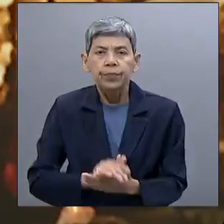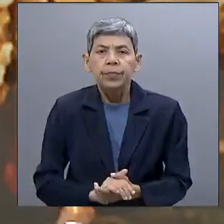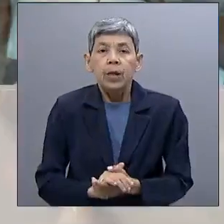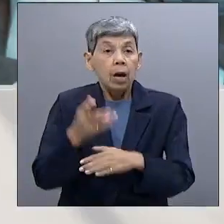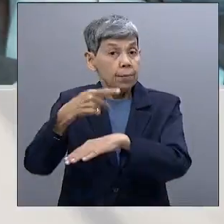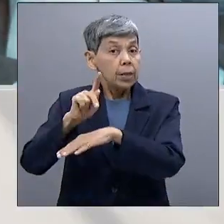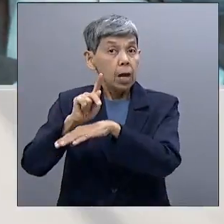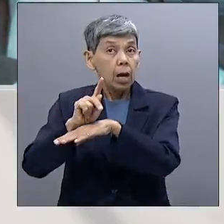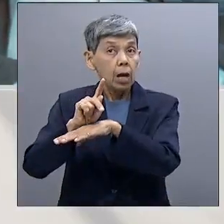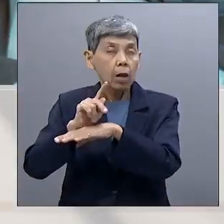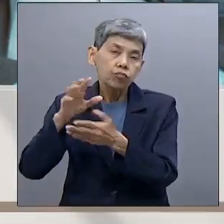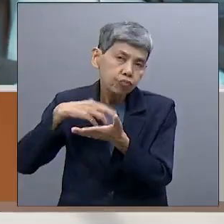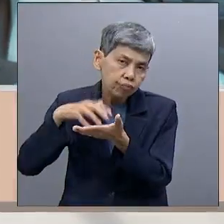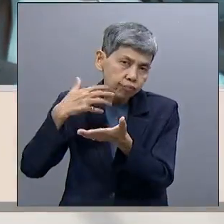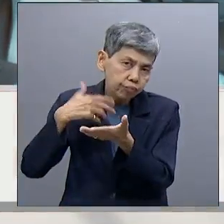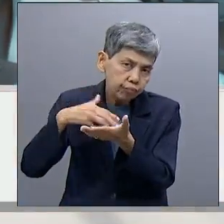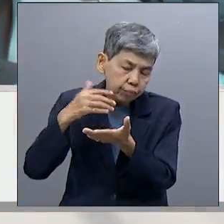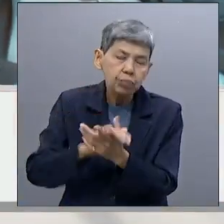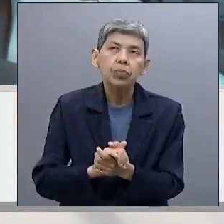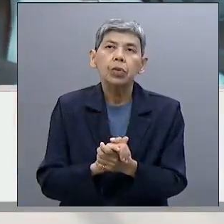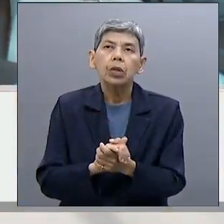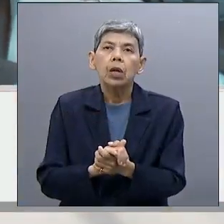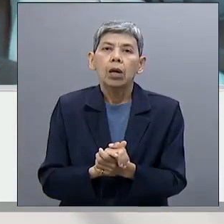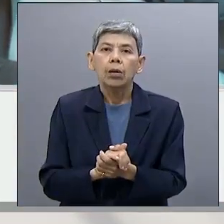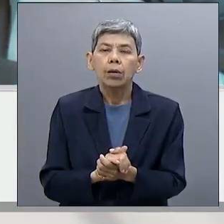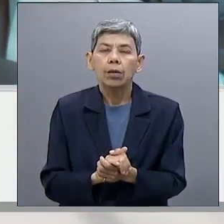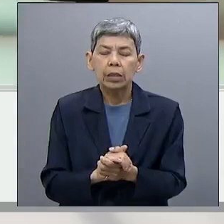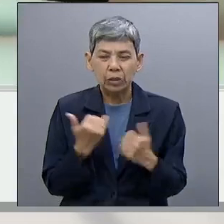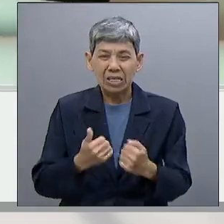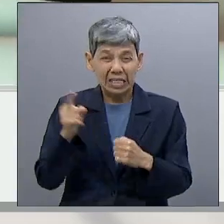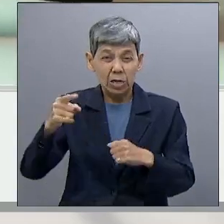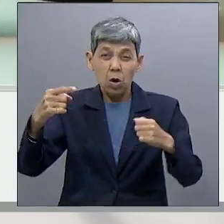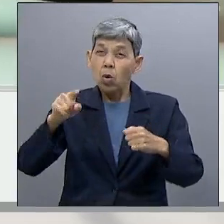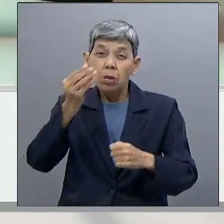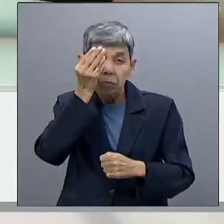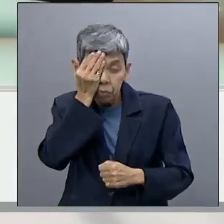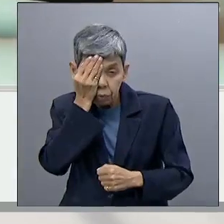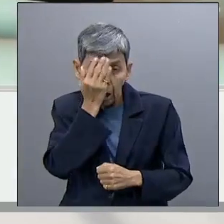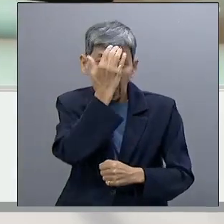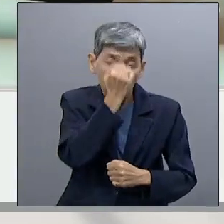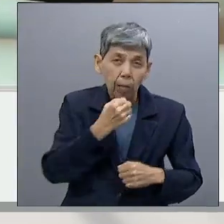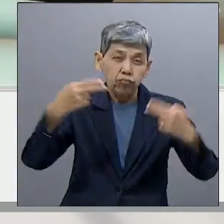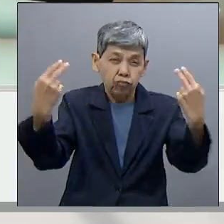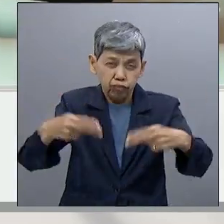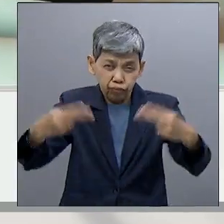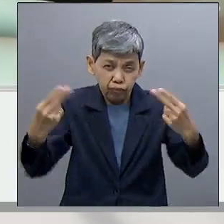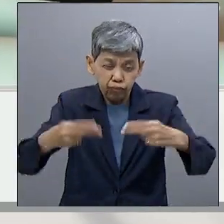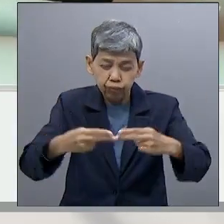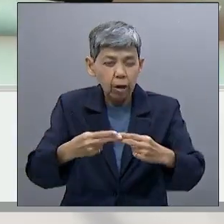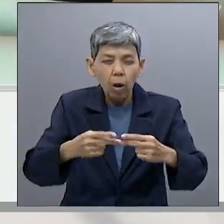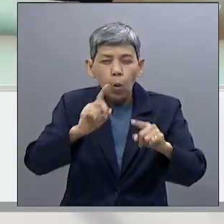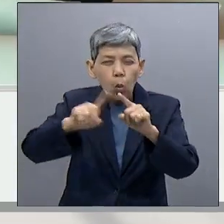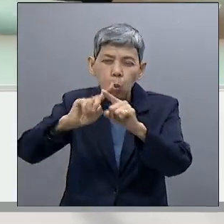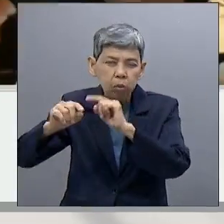ก็รายงานว่าการยิงการโจมตีในทุกรูปแบบนั้น